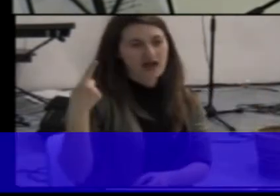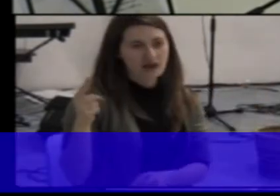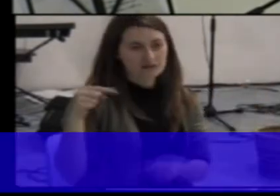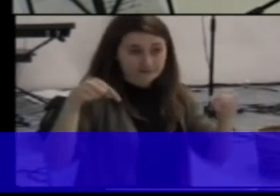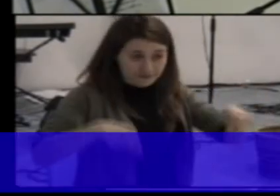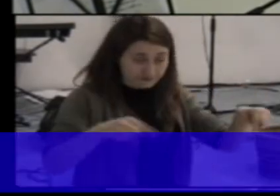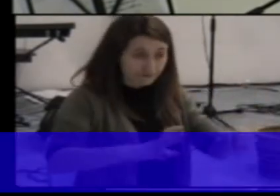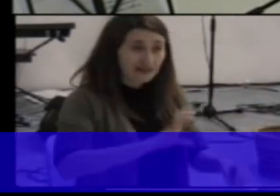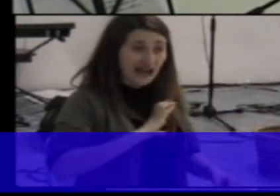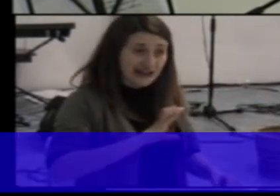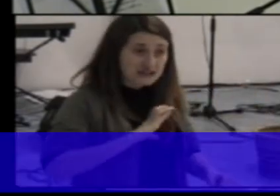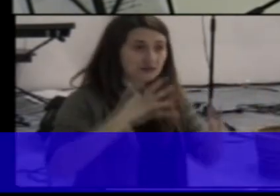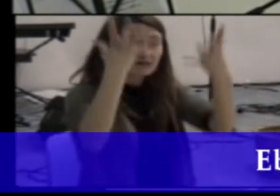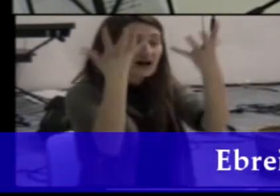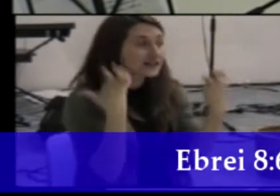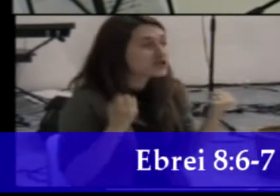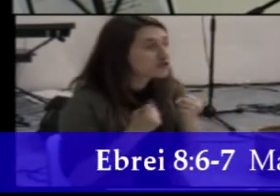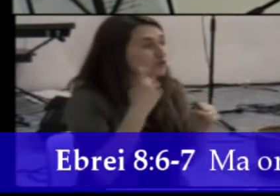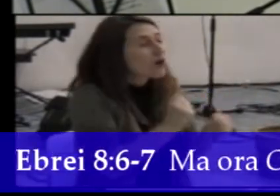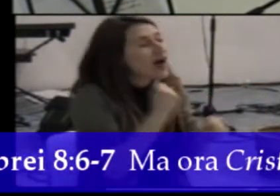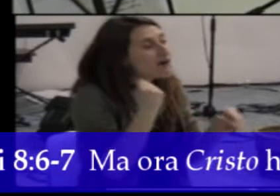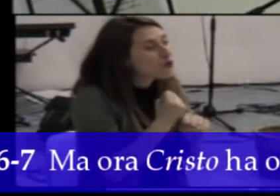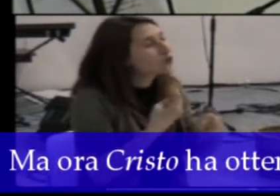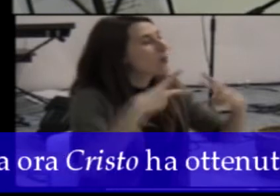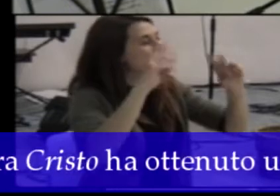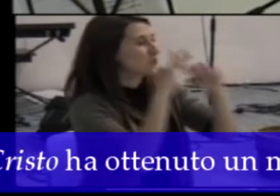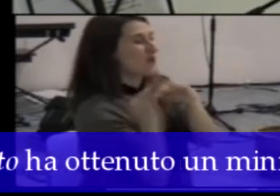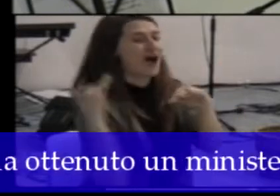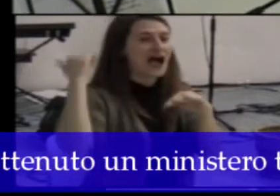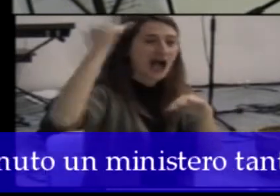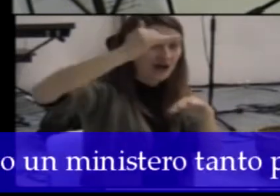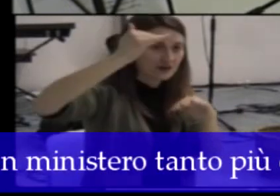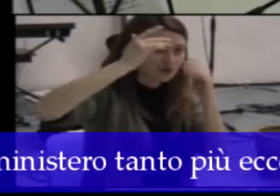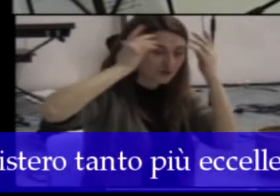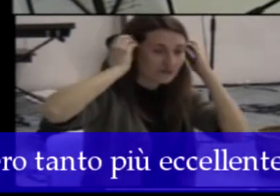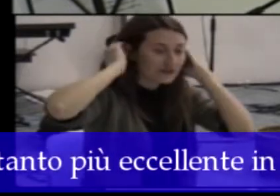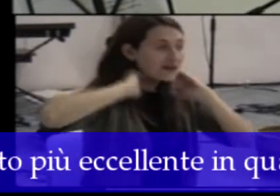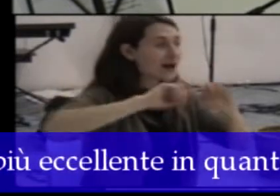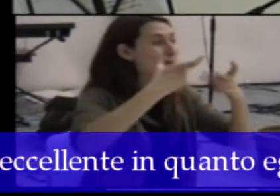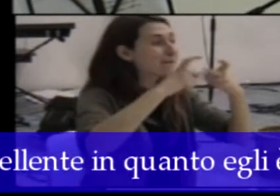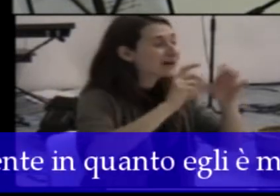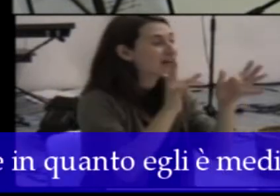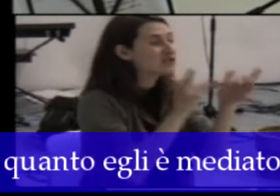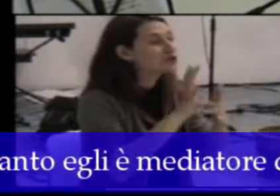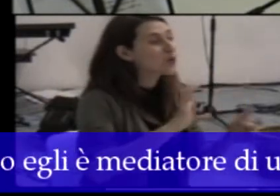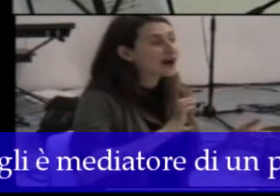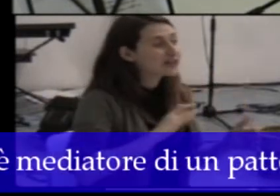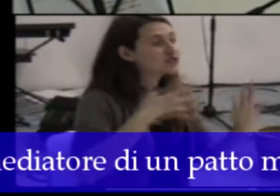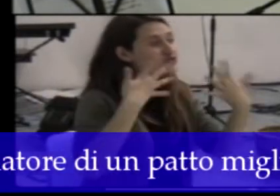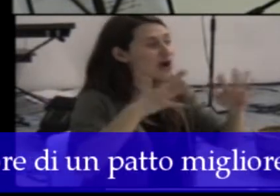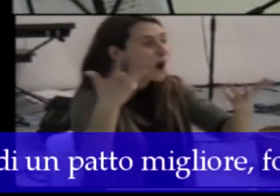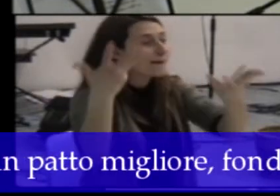Cristo ha ottenuto un ministero tanto più eccellente in quanto egli è mediatore di un nuovo